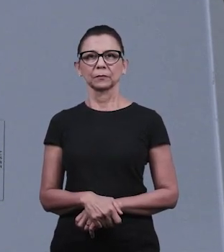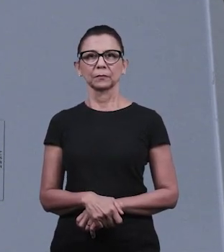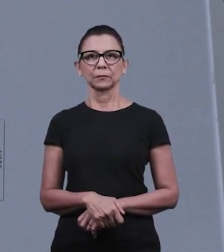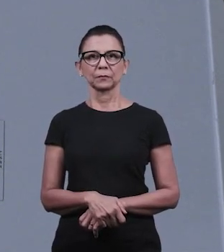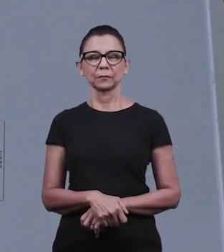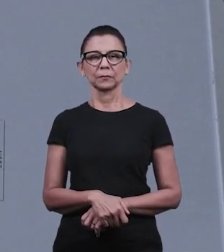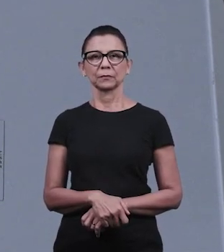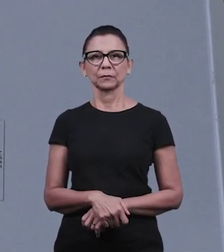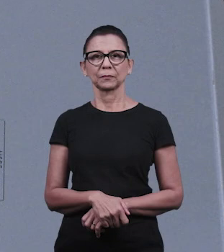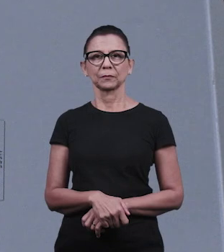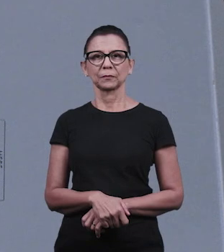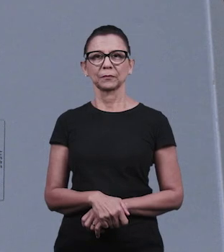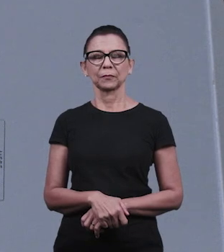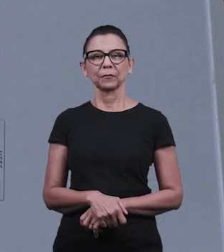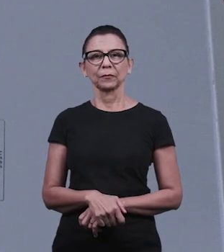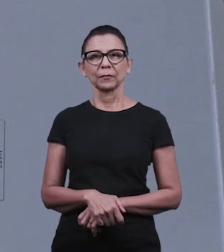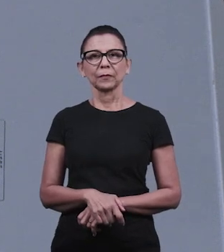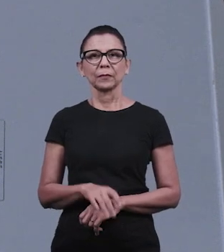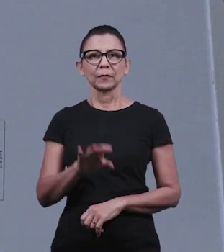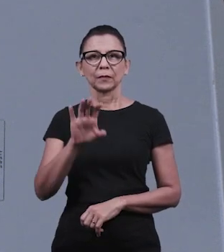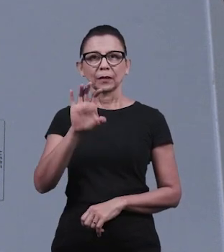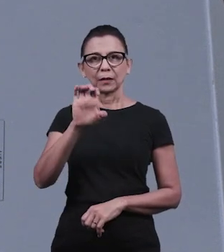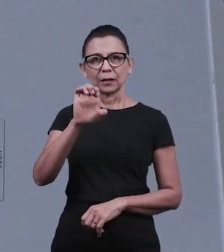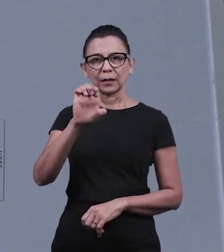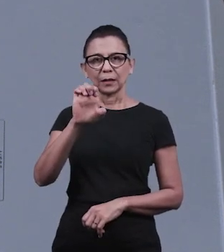Соль, ми мажор.